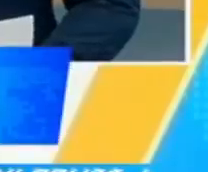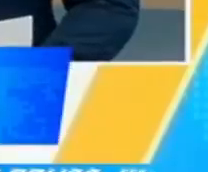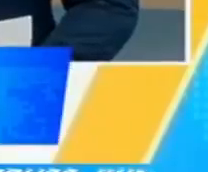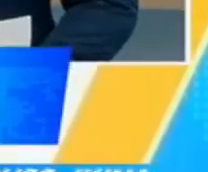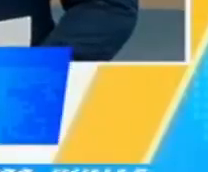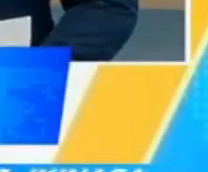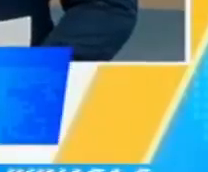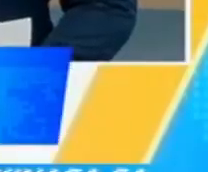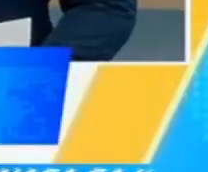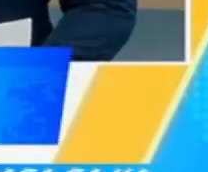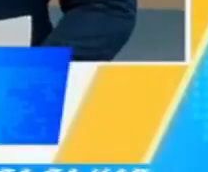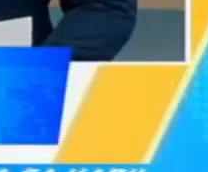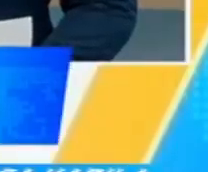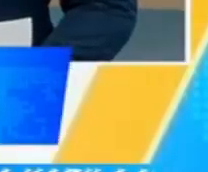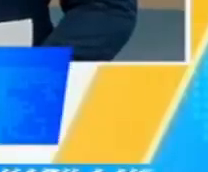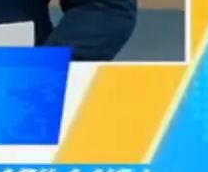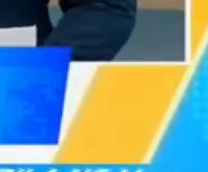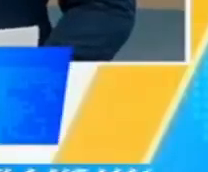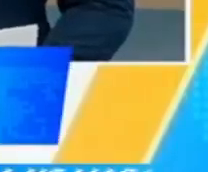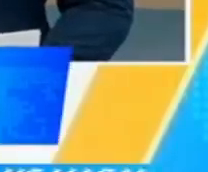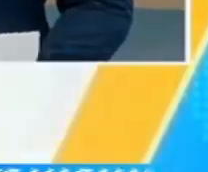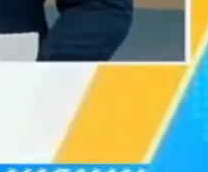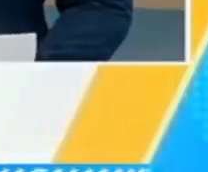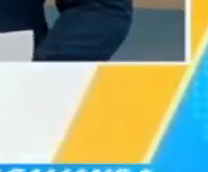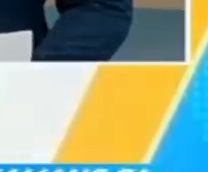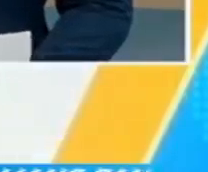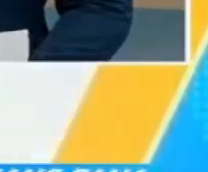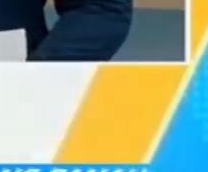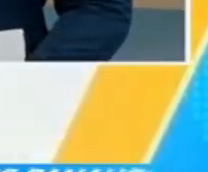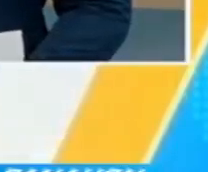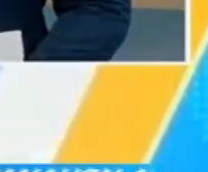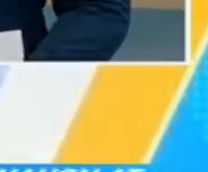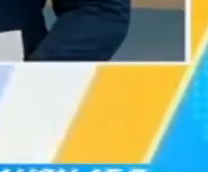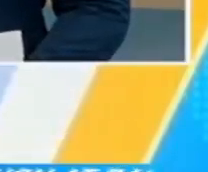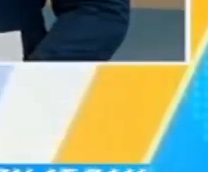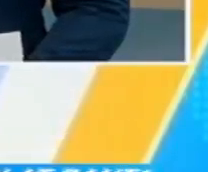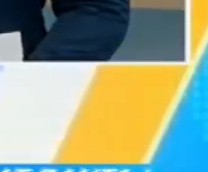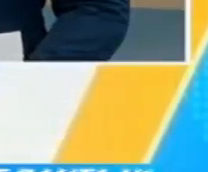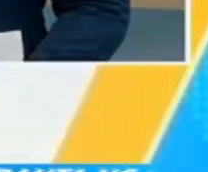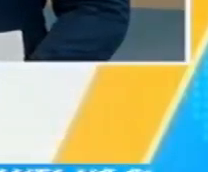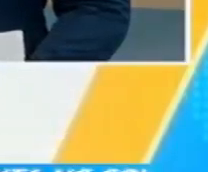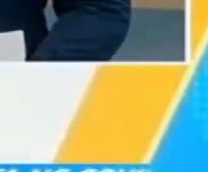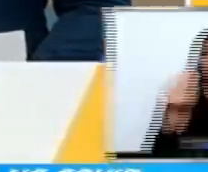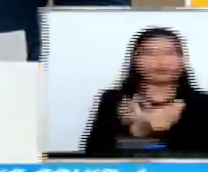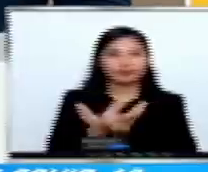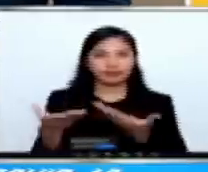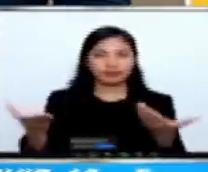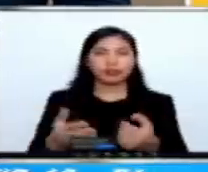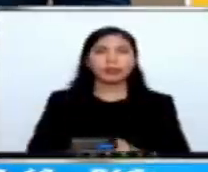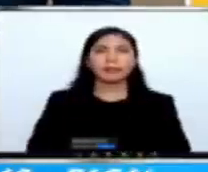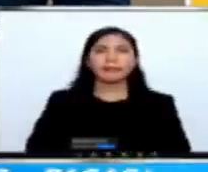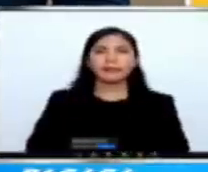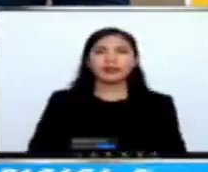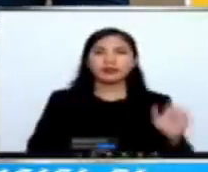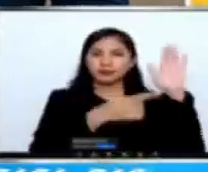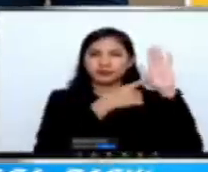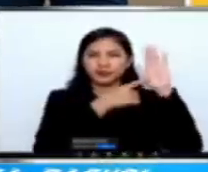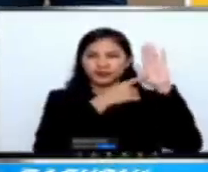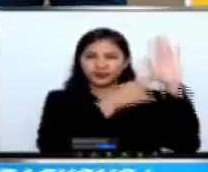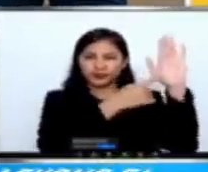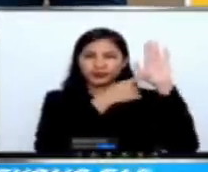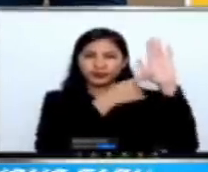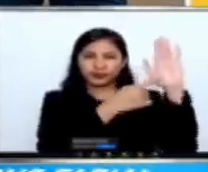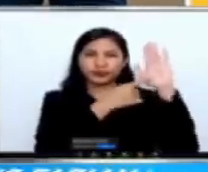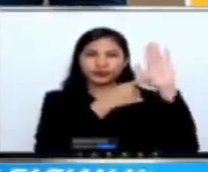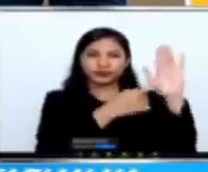Magandang tanghali po. Oras na para sa maiinit na balita. Tuloy po ang mga kilos protesta ngayong huling State of the